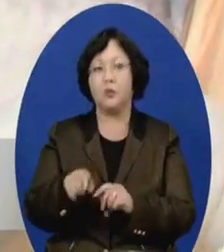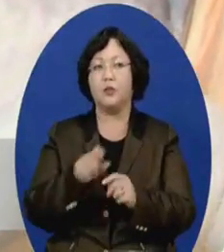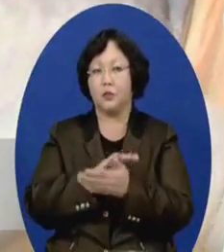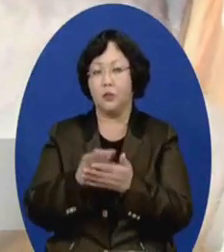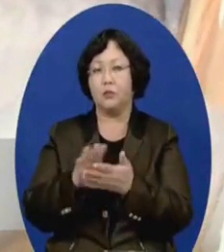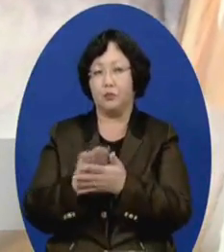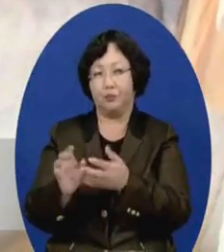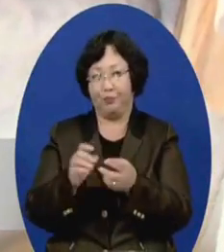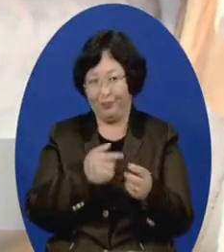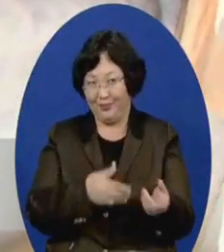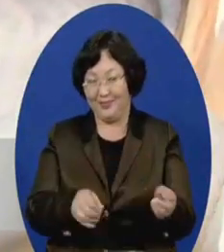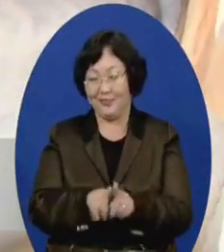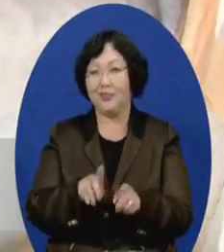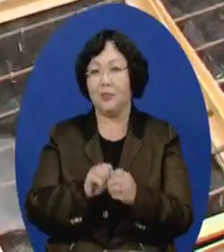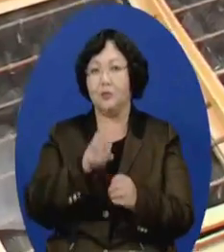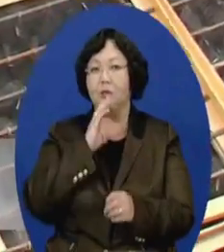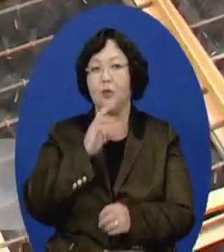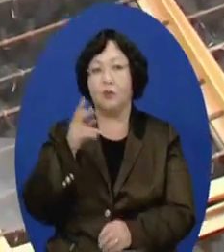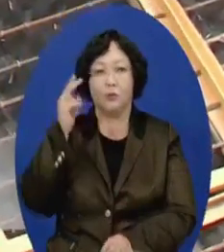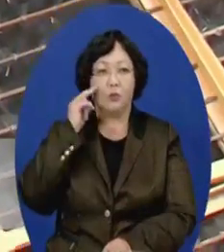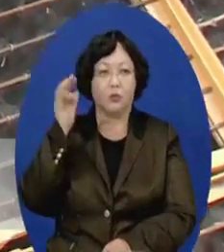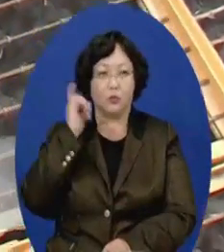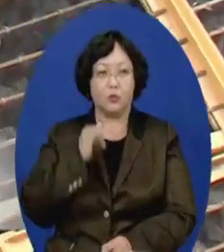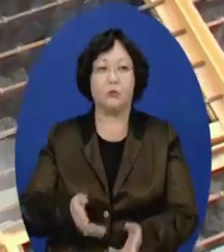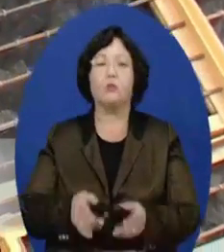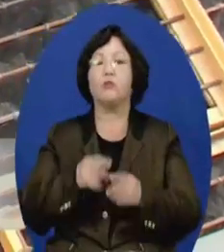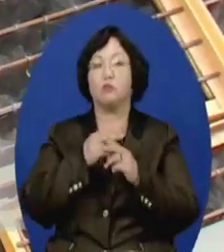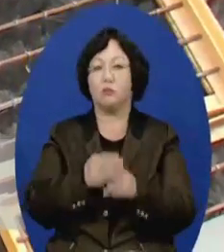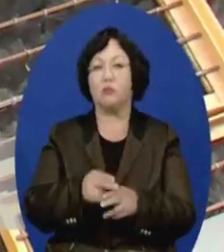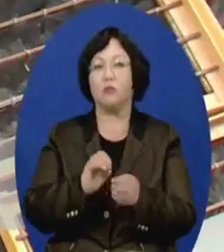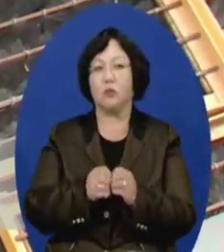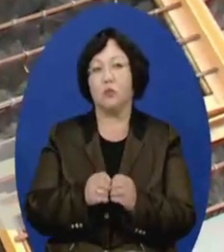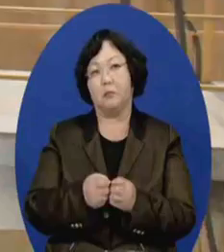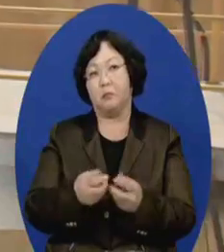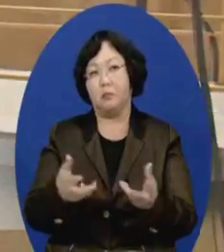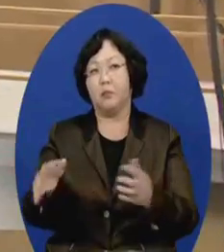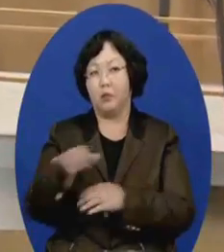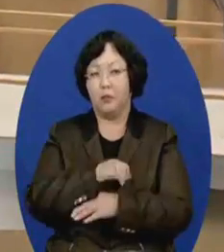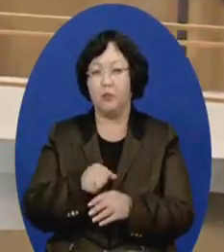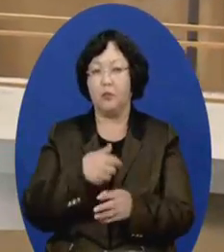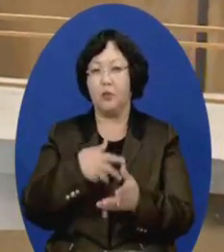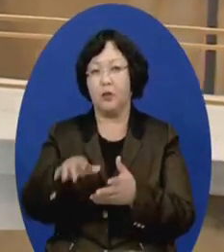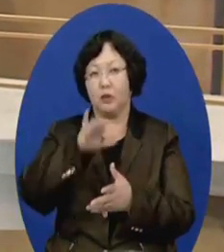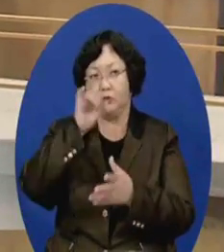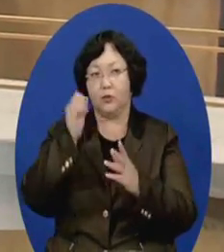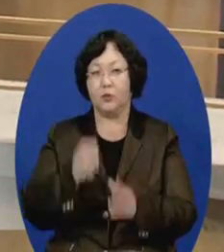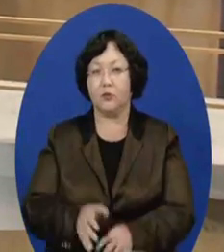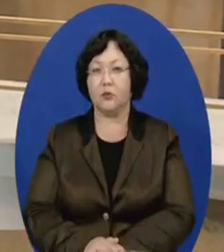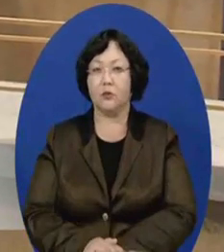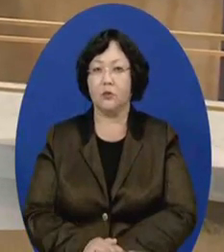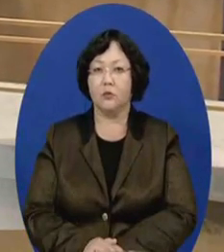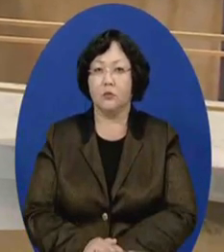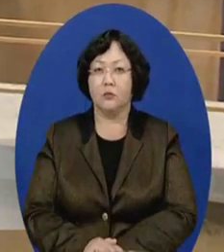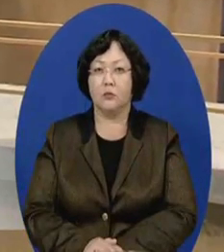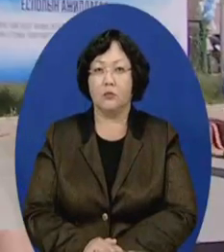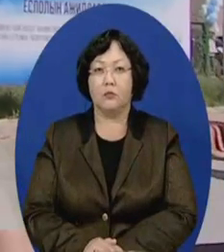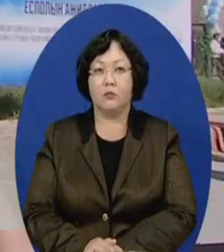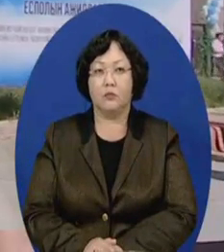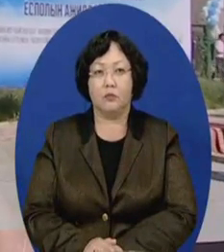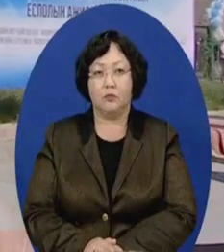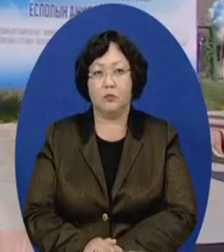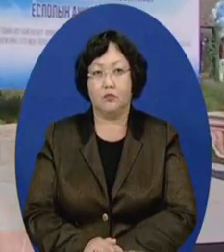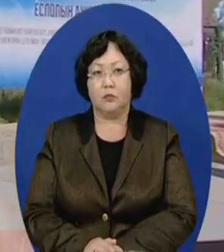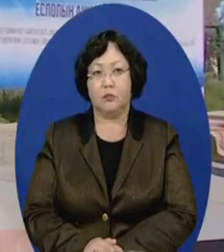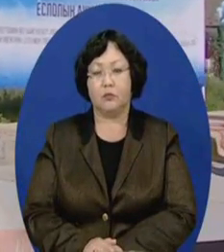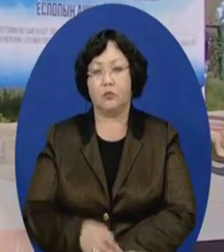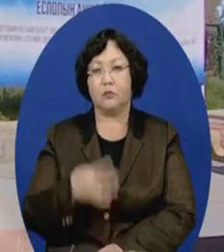болно. Мөн Польш улсын хөнгөлтөө зээлээр Ус, Баяулгий, Догнот, Завхан, Говь, Сүмбэр зэрэг аймагт бохирын асуудлыг шийдэх юм байна.